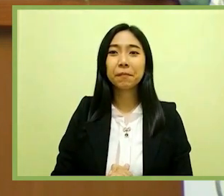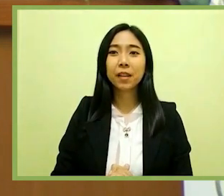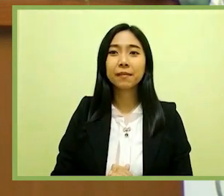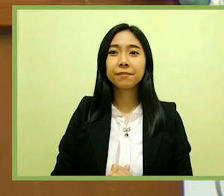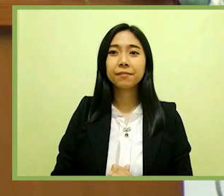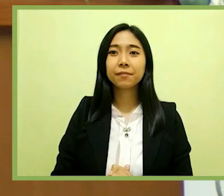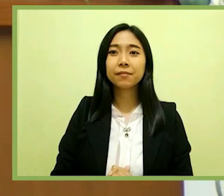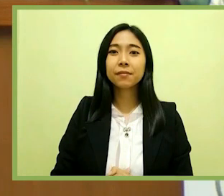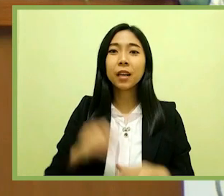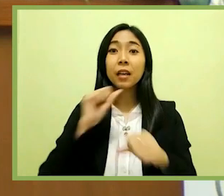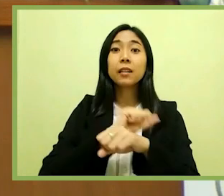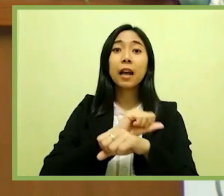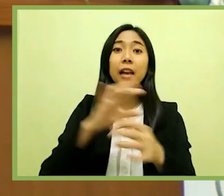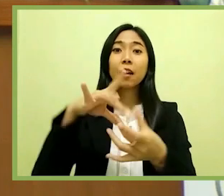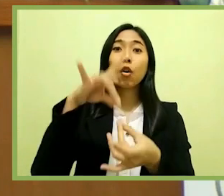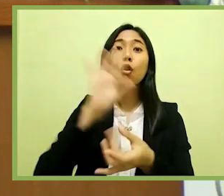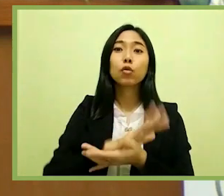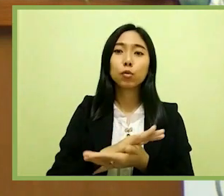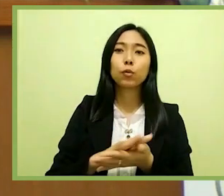Kalau karya Roh Kudus itu, saudara,